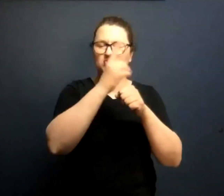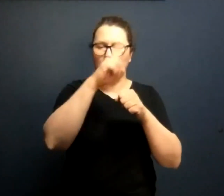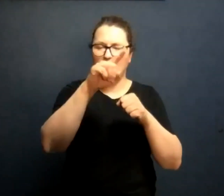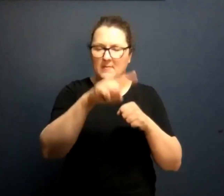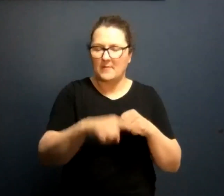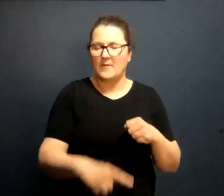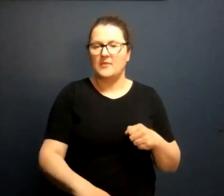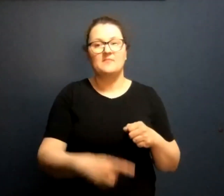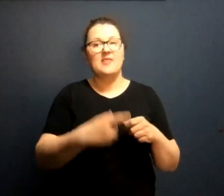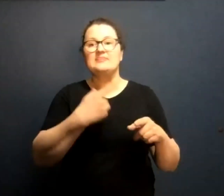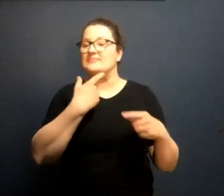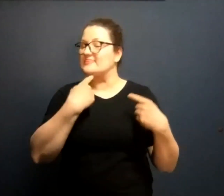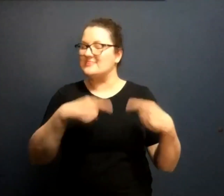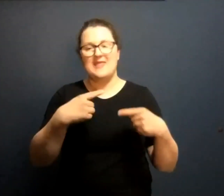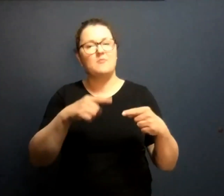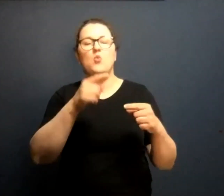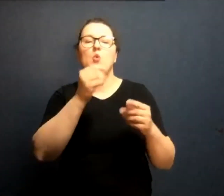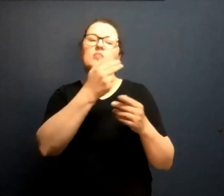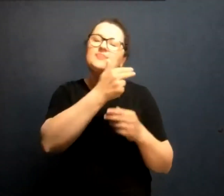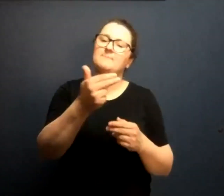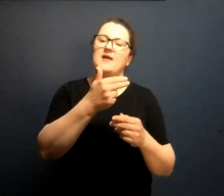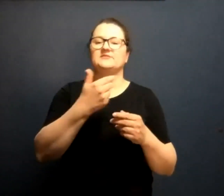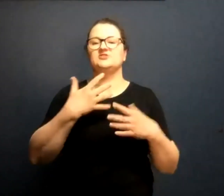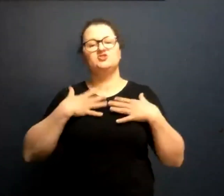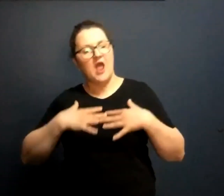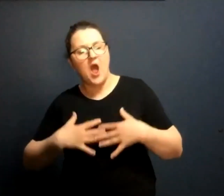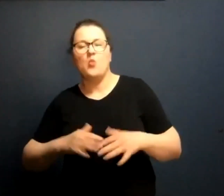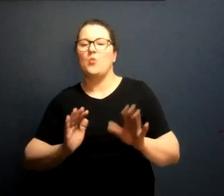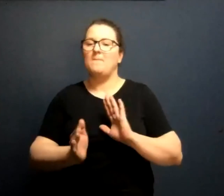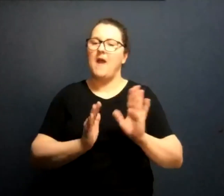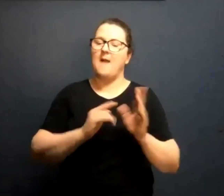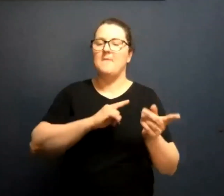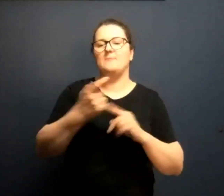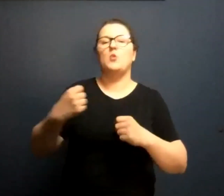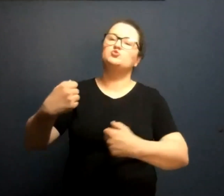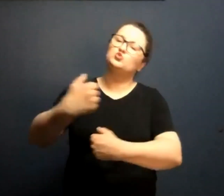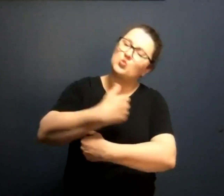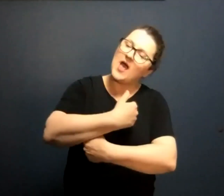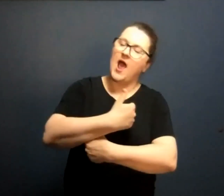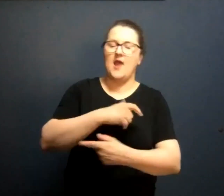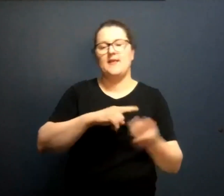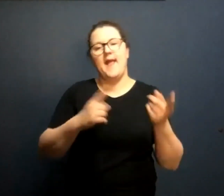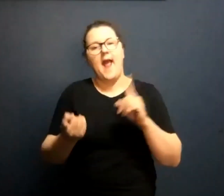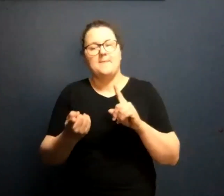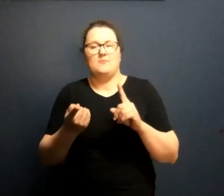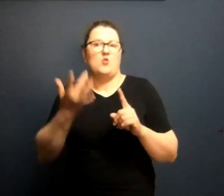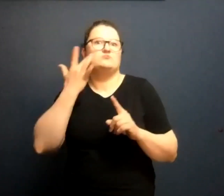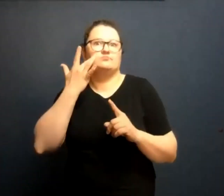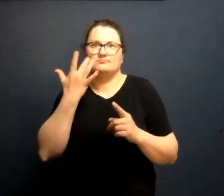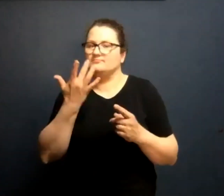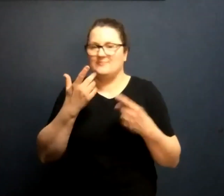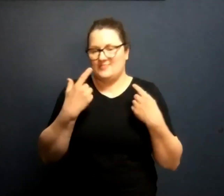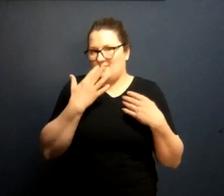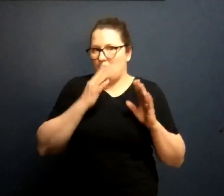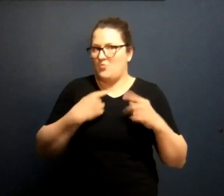Nie było tam ani jednej opcji dotyczących dbałości o ciało, przytulania, już nie mówię o uprawianiu seksu. Czyli